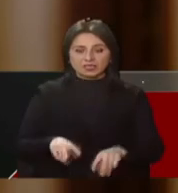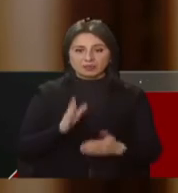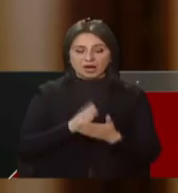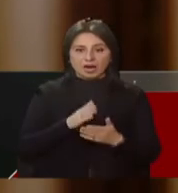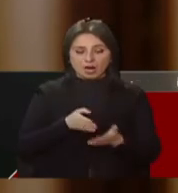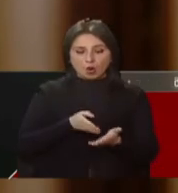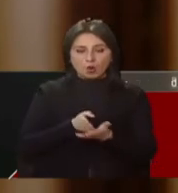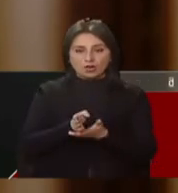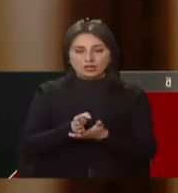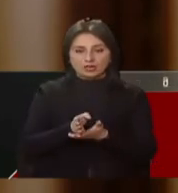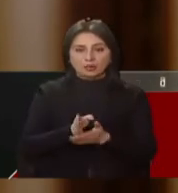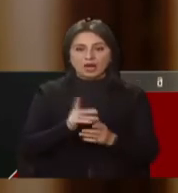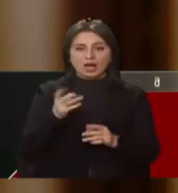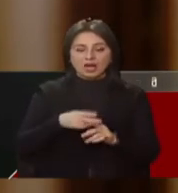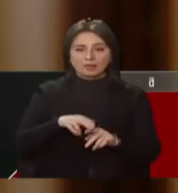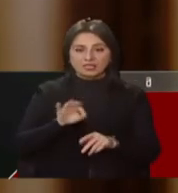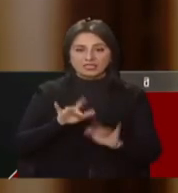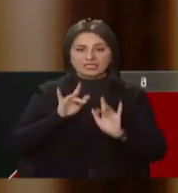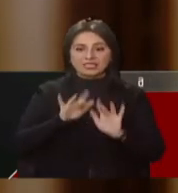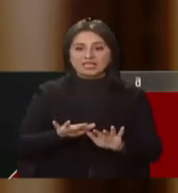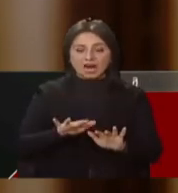არიან ორიენტირებული იმაზე, რომ